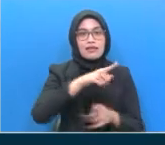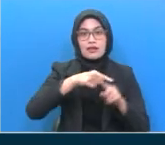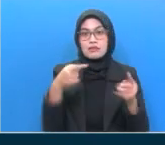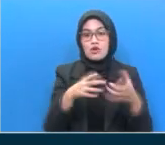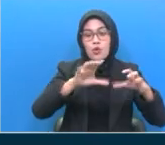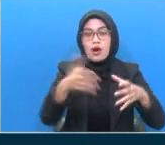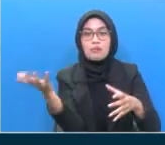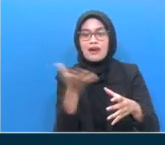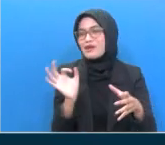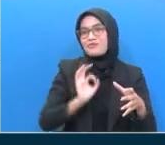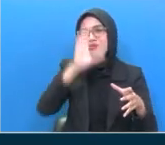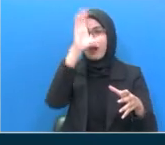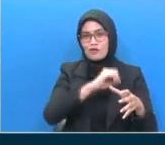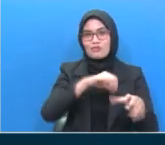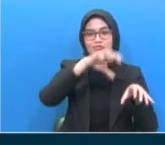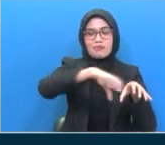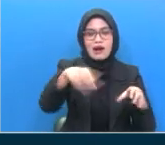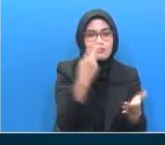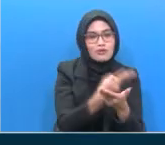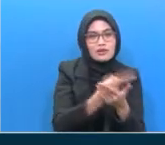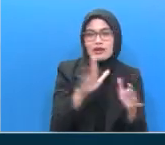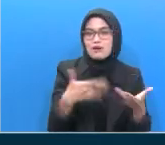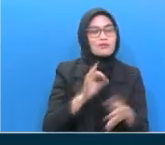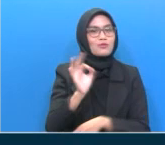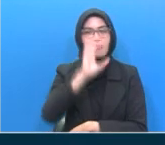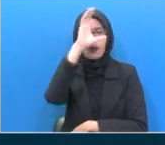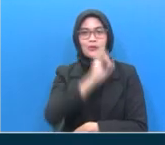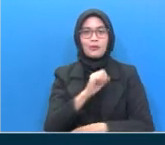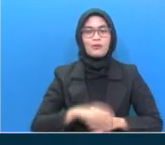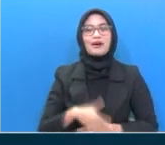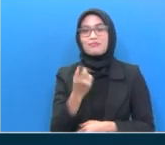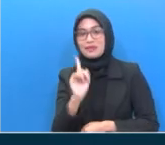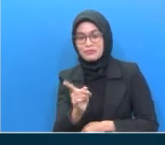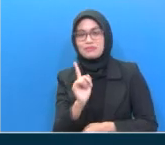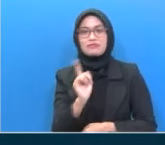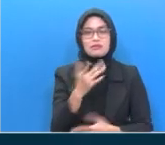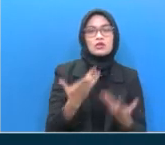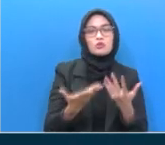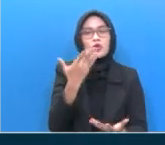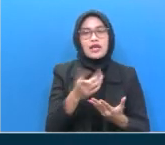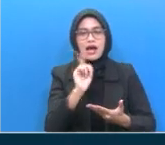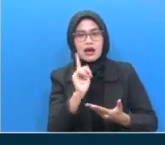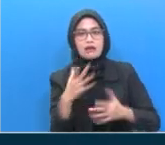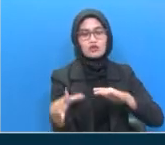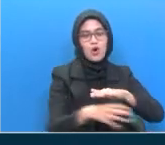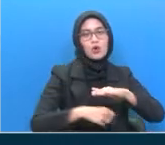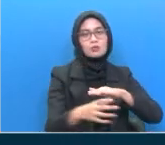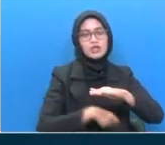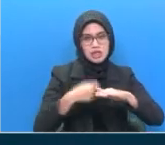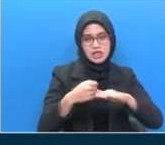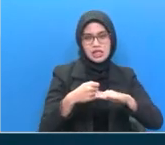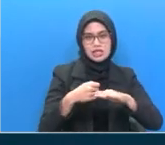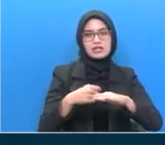apa yang disita penyidik penggeledahan terkait penyidikan dugaan korupsi penyaluran bantuan sosial di Kementerian Sosial